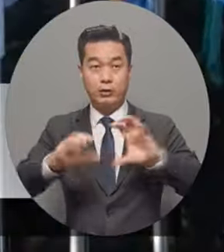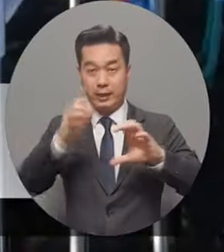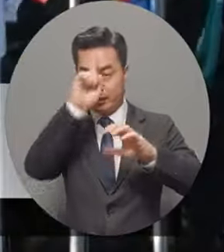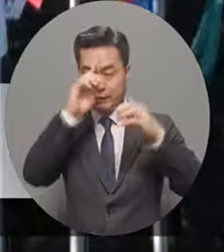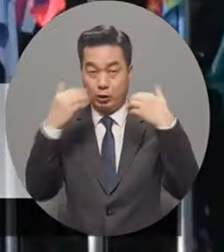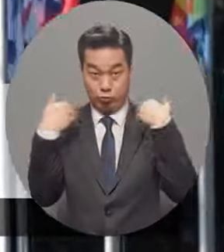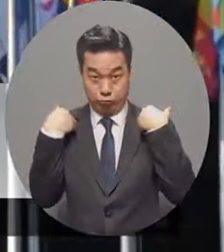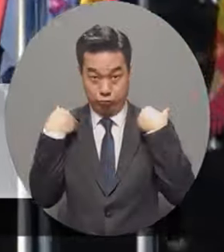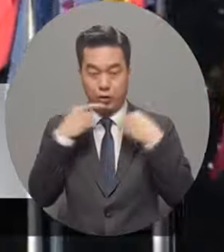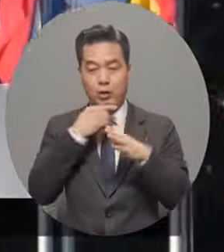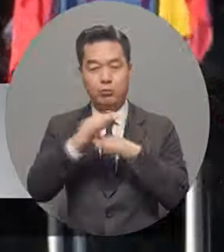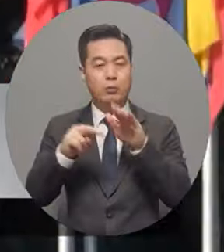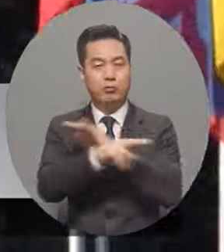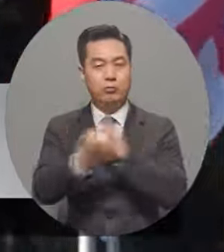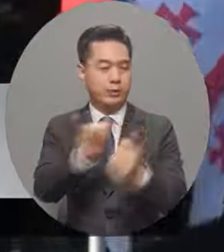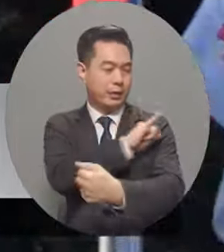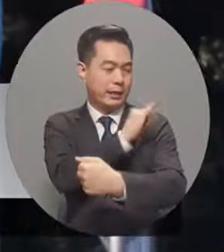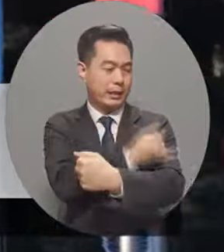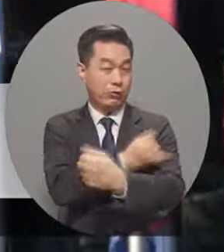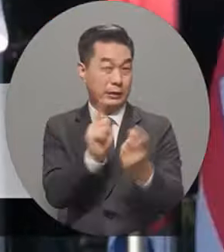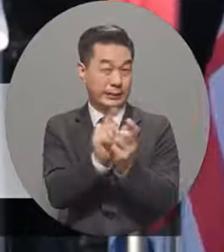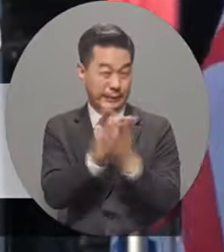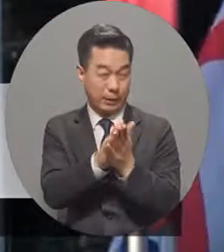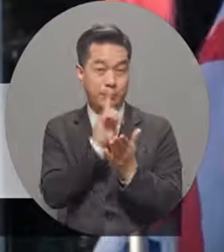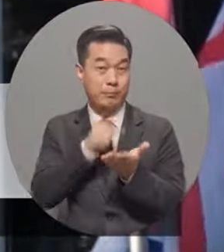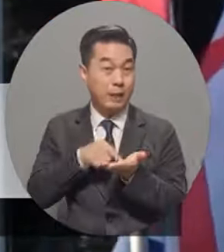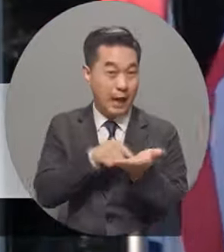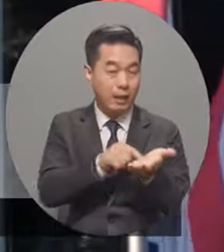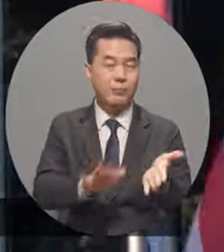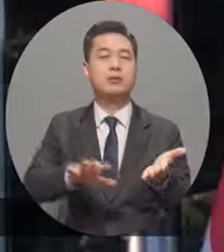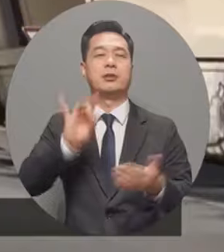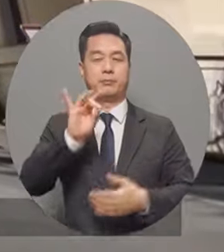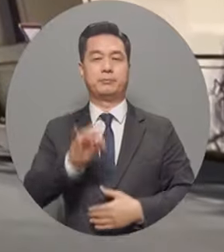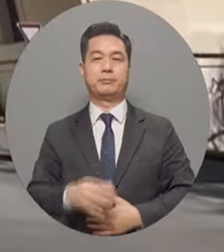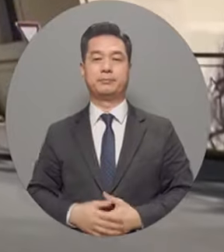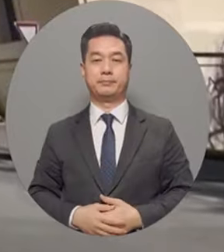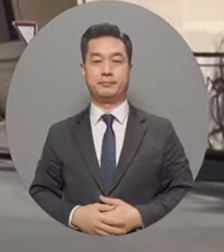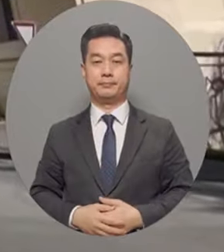정부가 탈북민 인권 문제를 직접 거론한 것은 이번이 처음입니다.